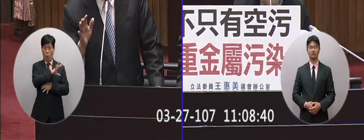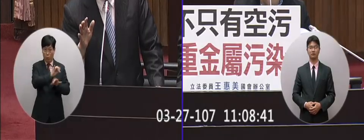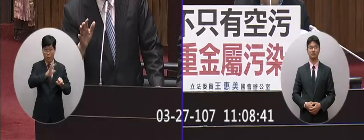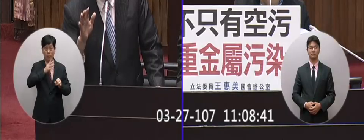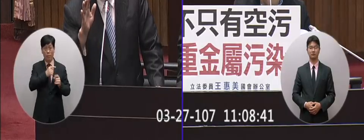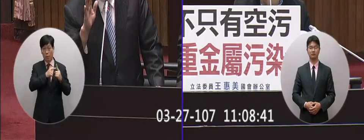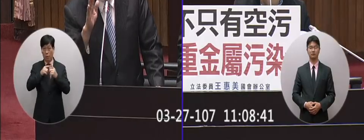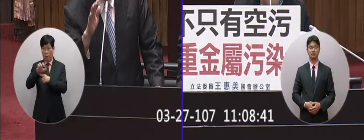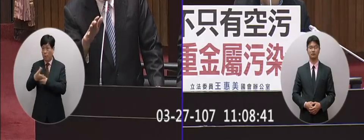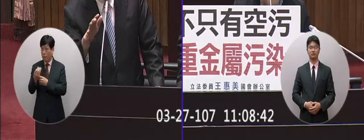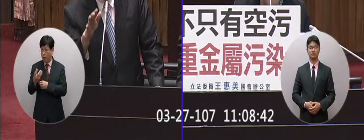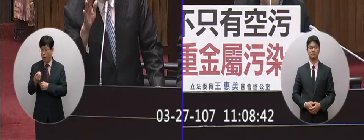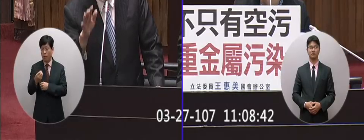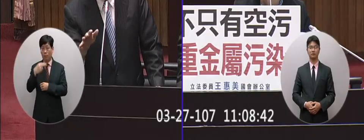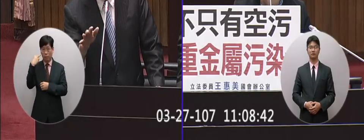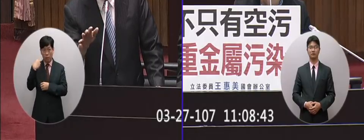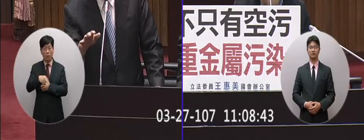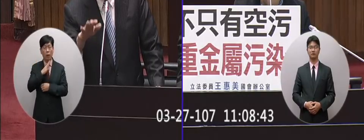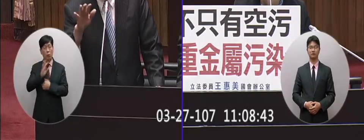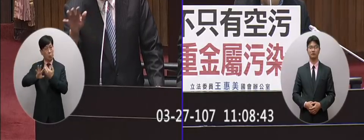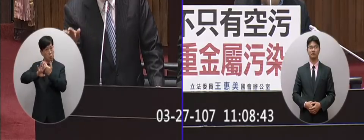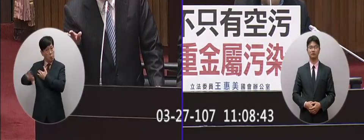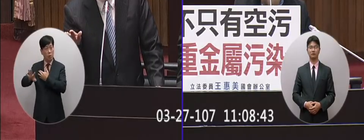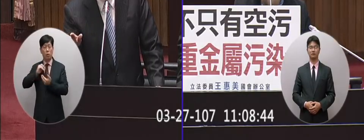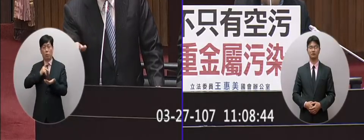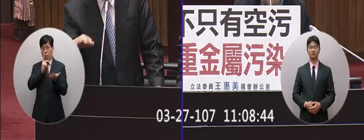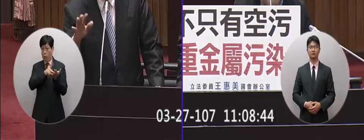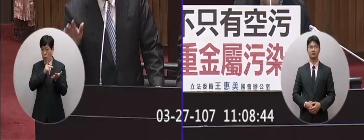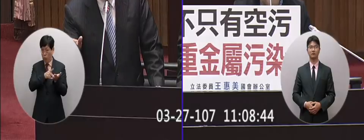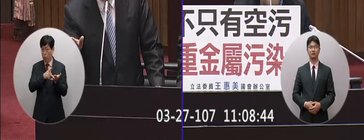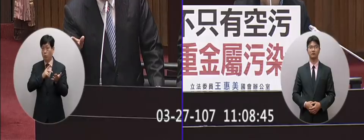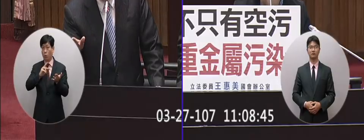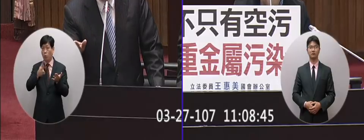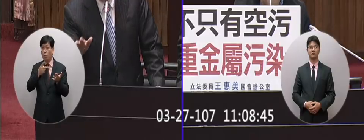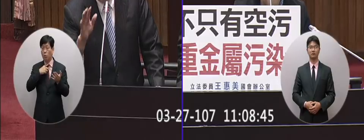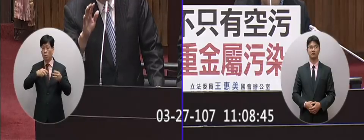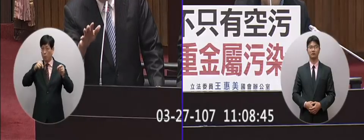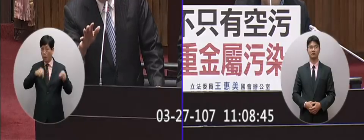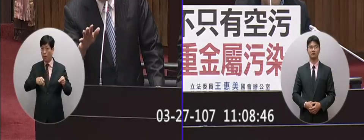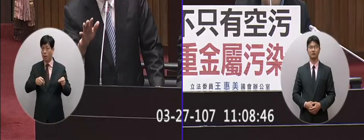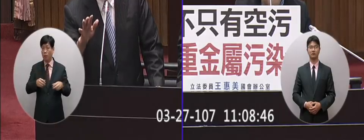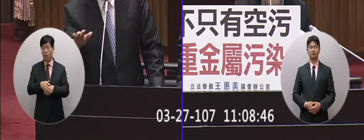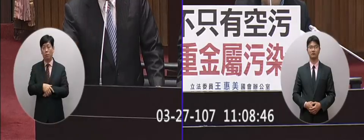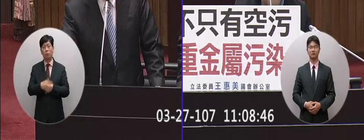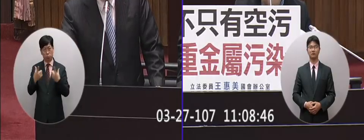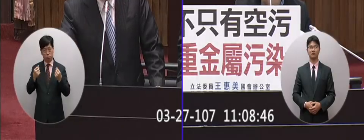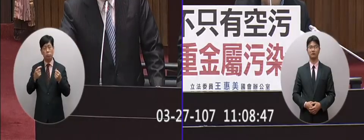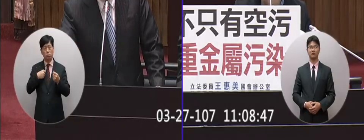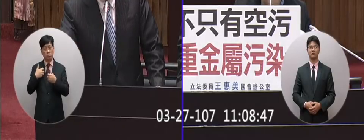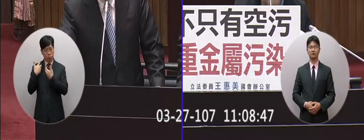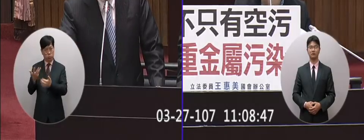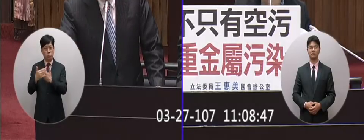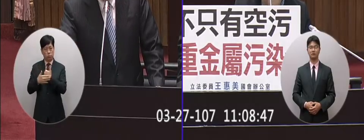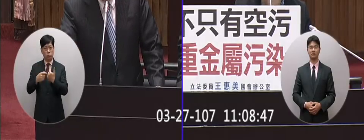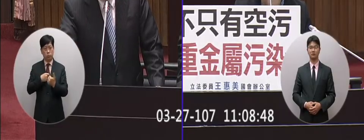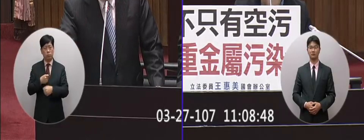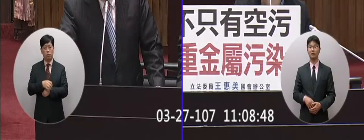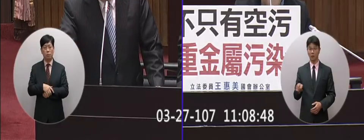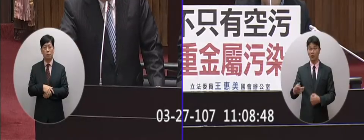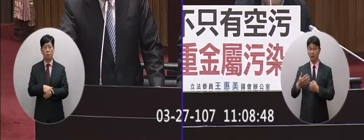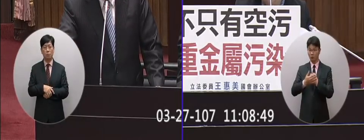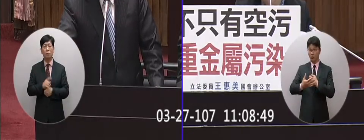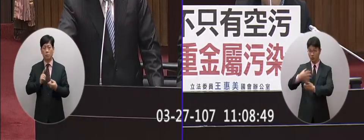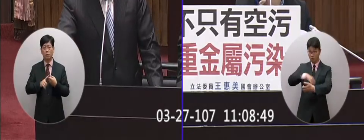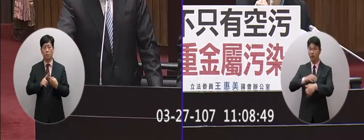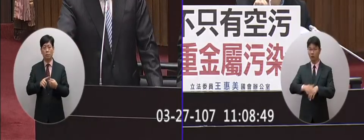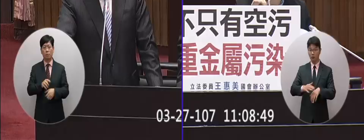没有耕作，但是有一些从事耕作用租的或是口头约的，那个我们都要来给他保障， 要给他保障